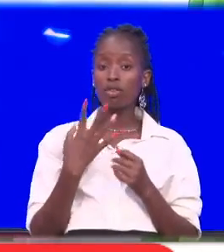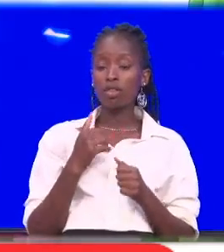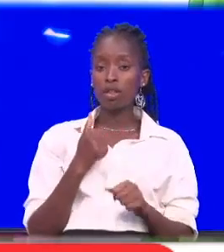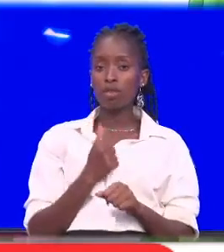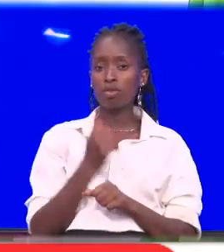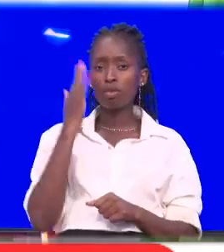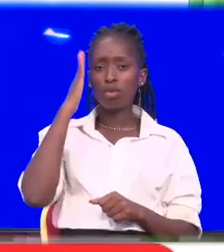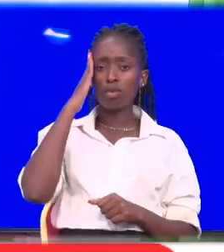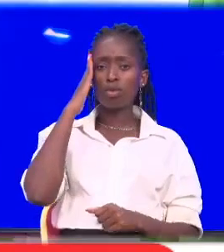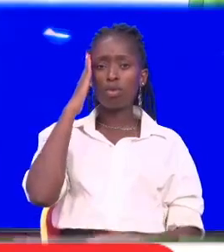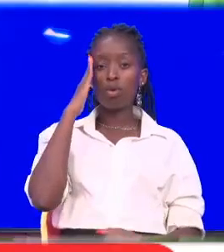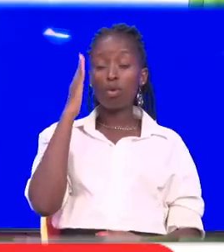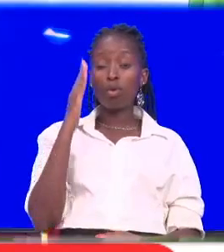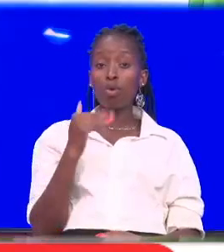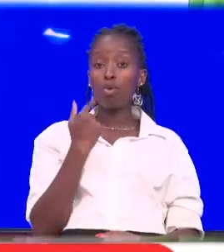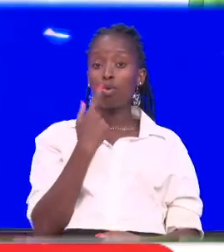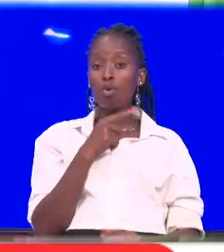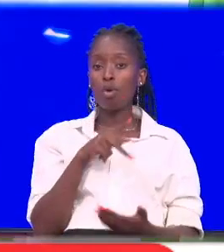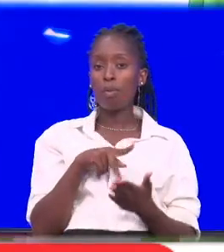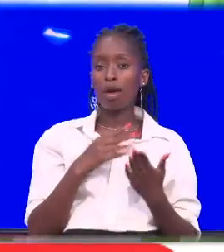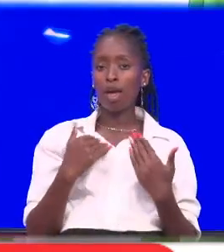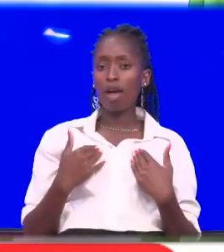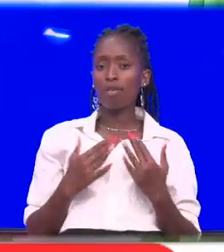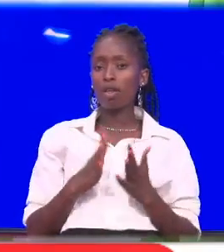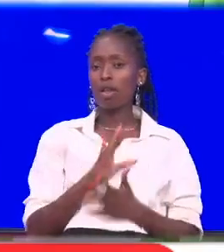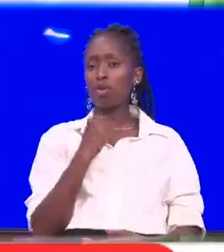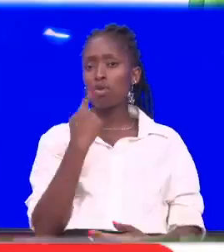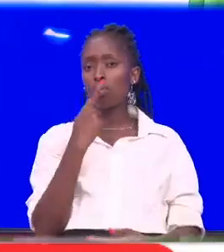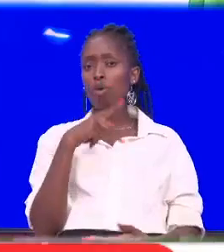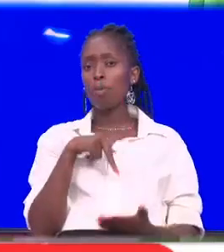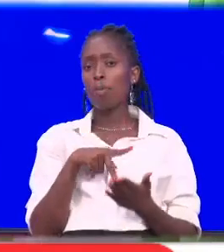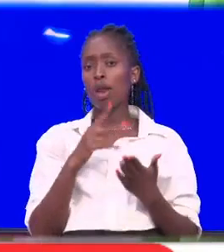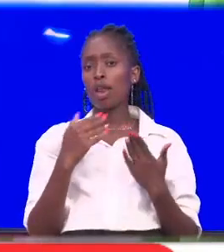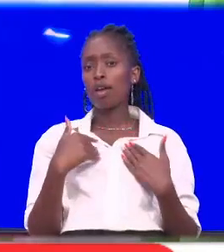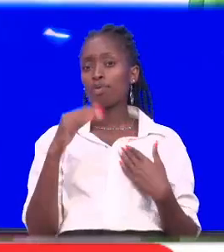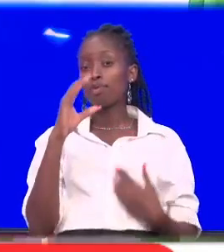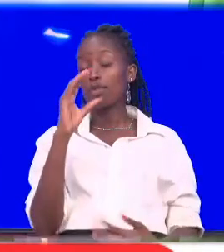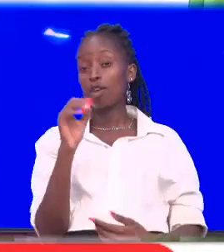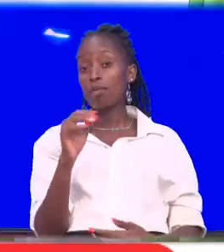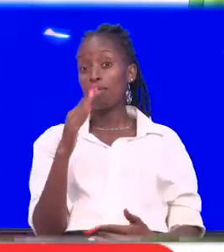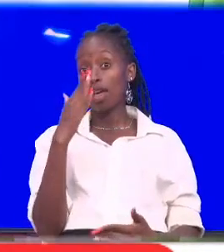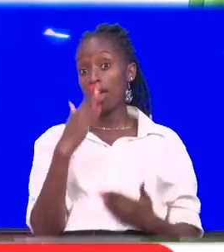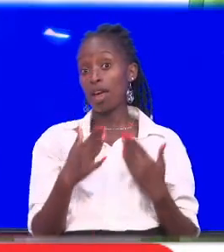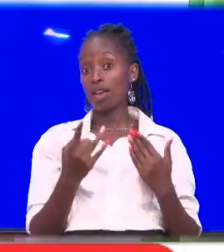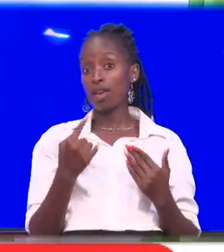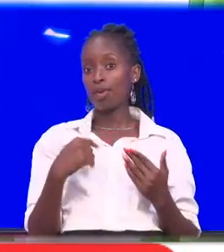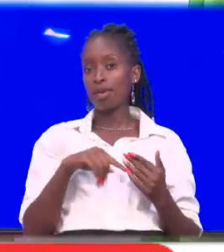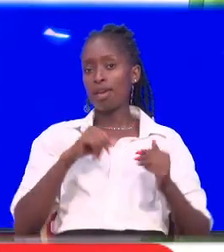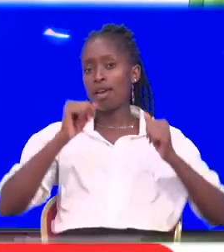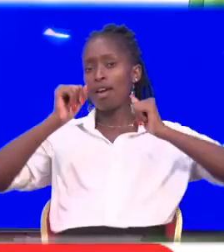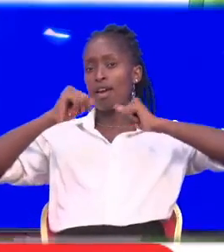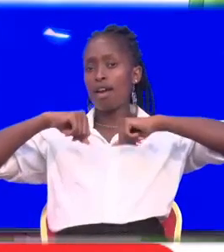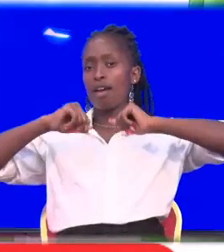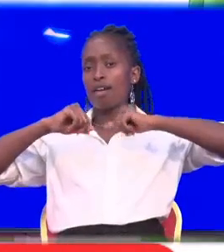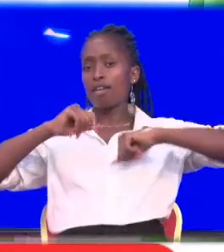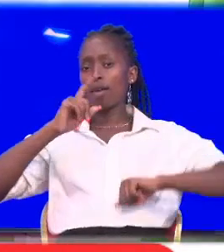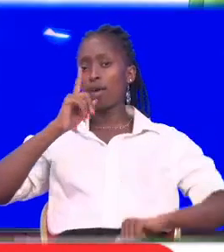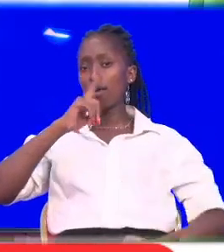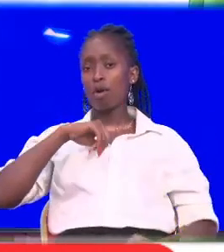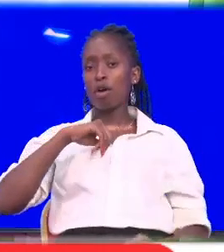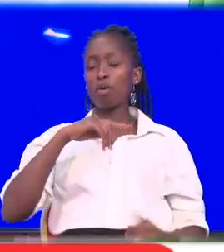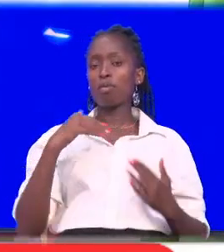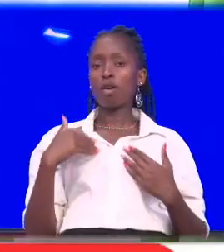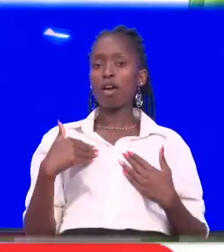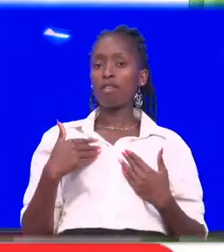wale hawajalipwa, na tuelekee kuwalipa wale ambao, na mwisho tukakubaliana kwamba haina maana kuitisha